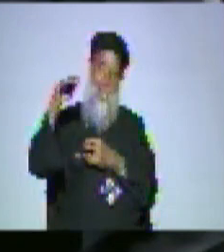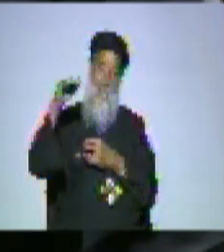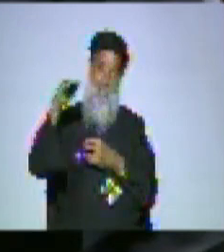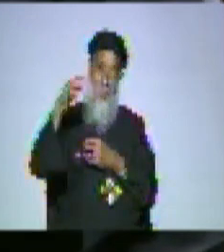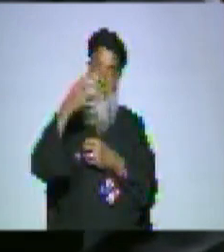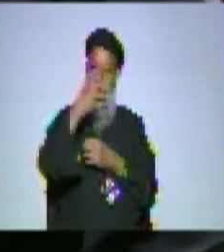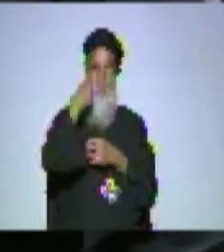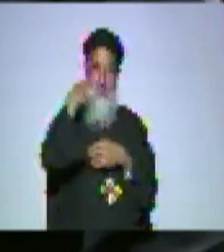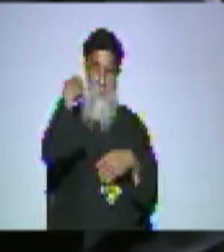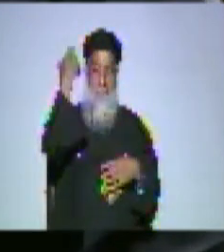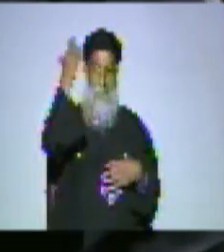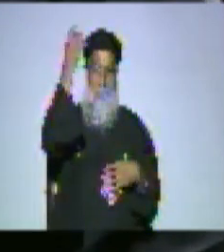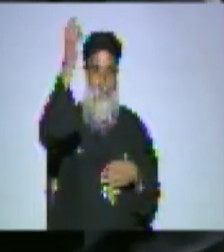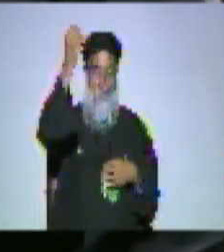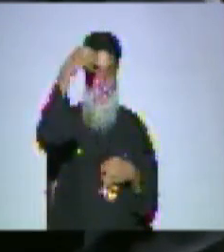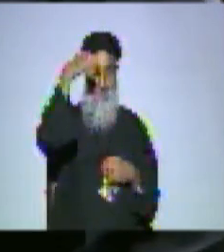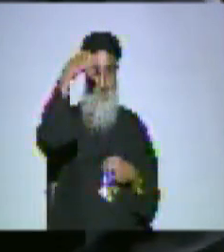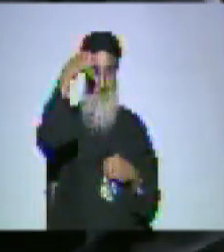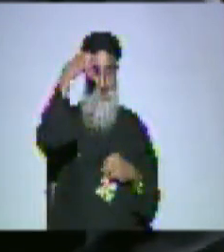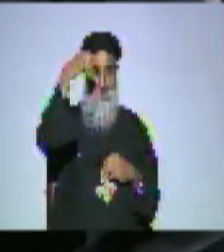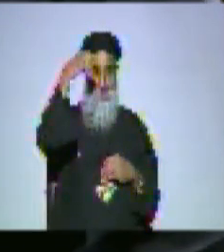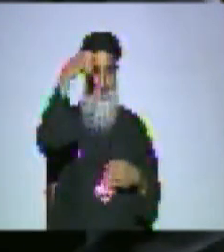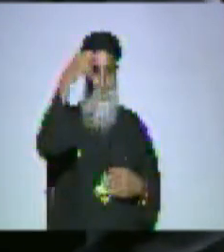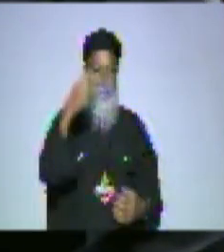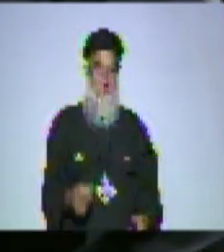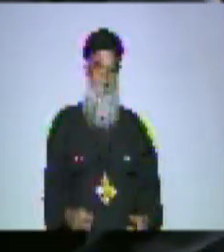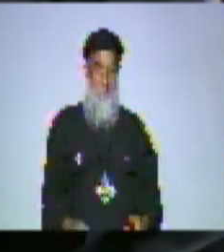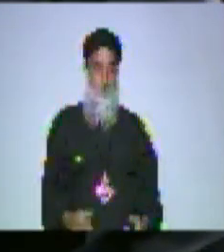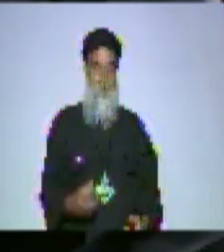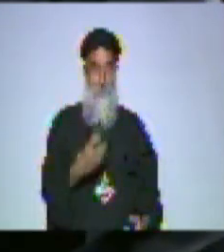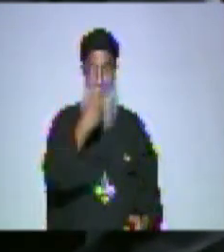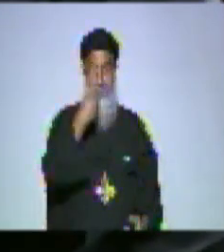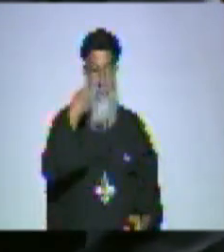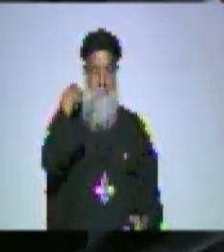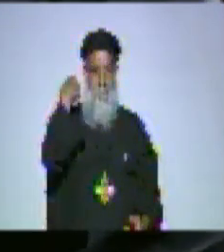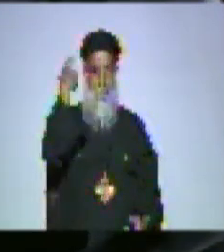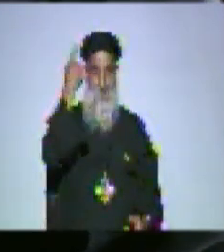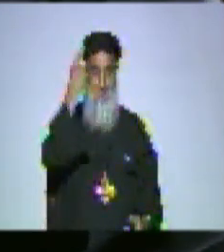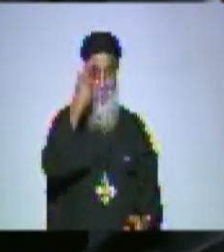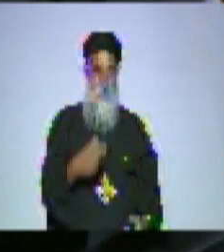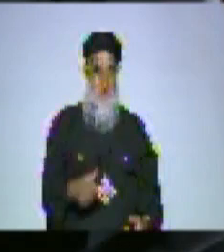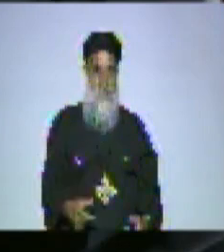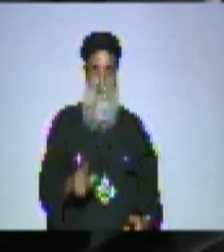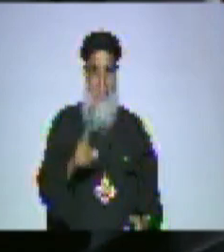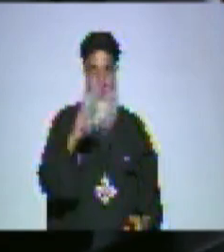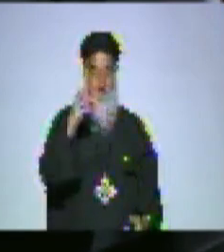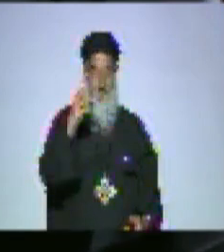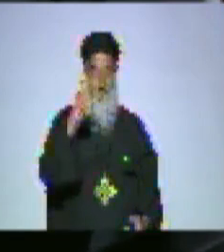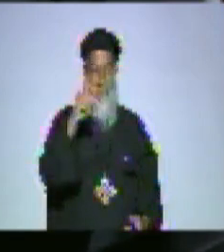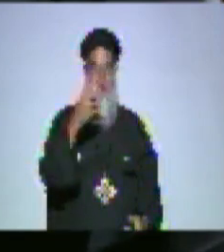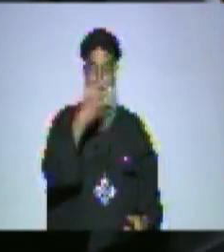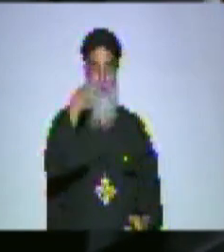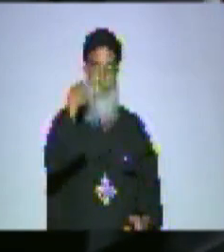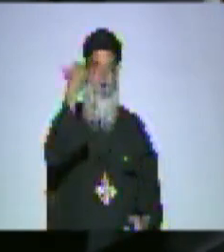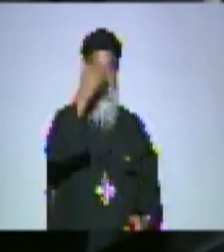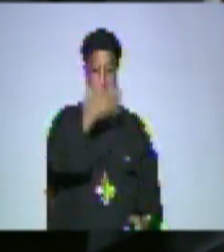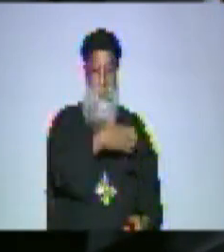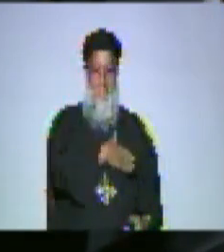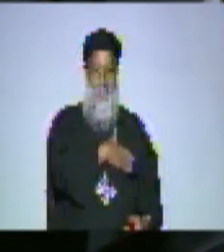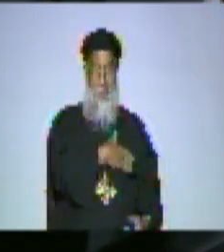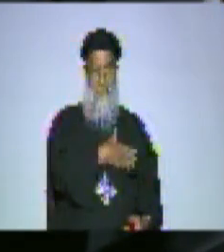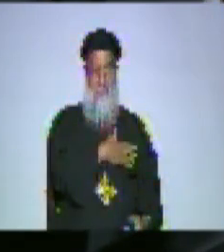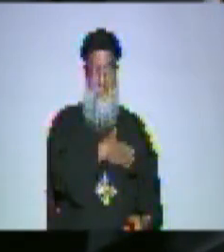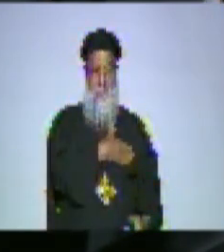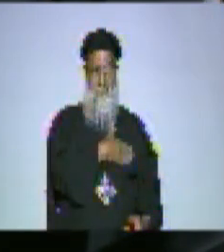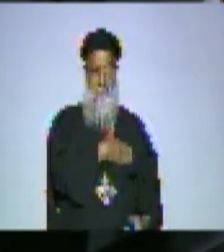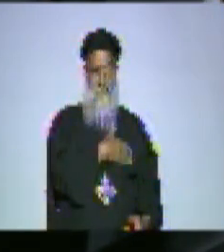على انها الروح القدس يا رب يعني زود الروح القدس في قلبي وما بيكون الدروع والعشب بقول يا